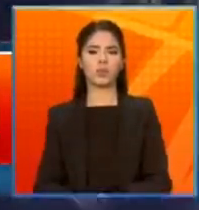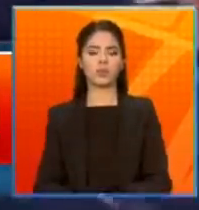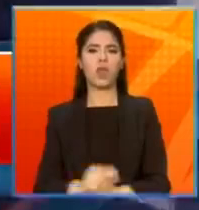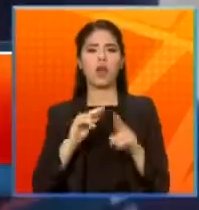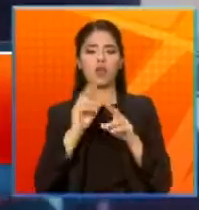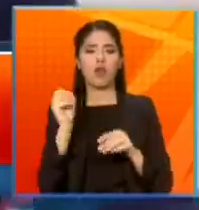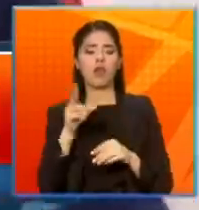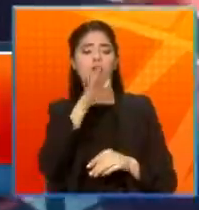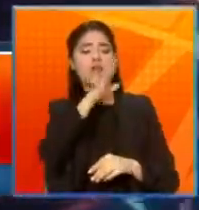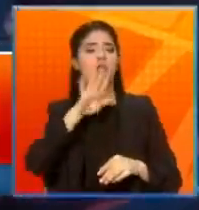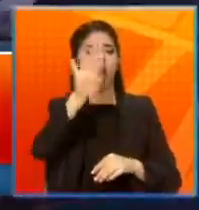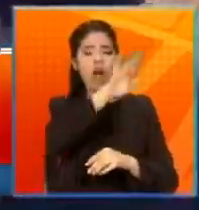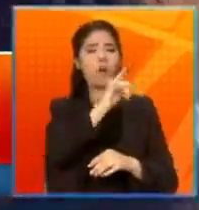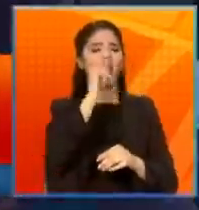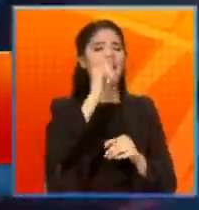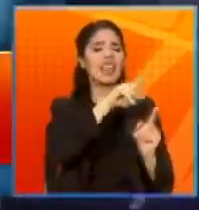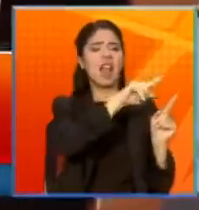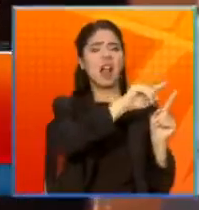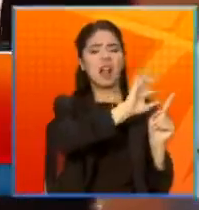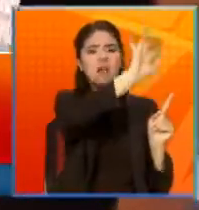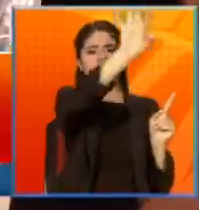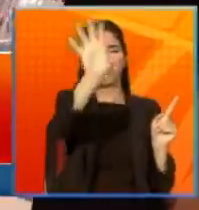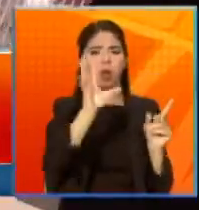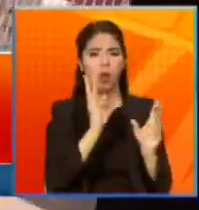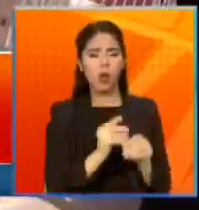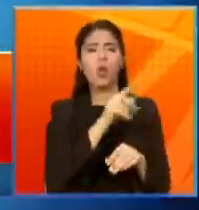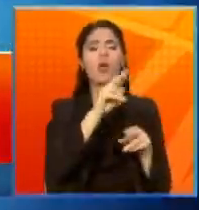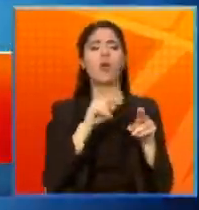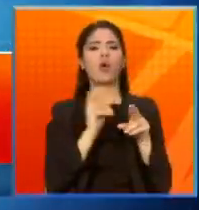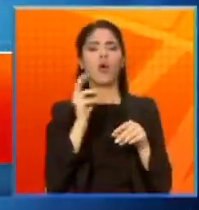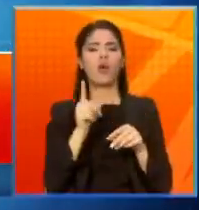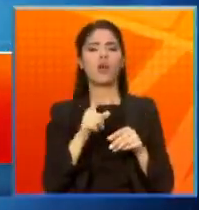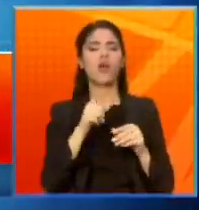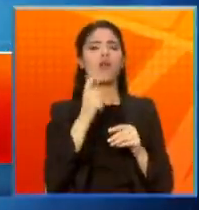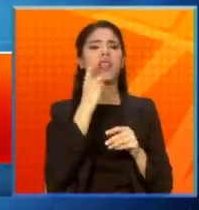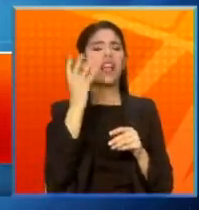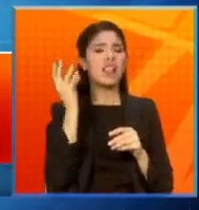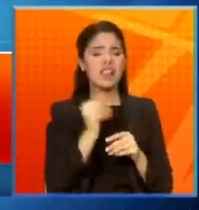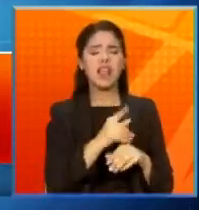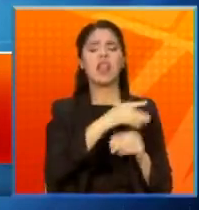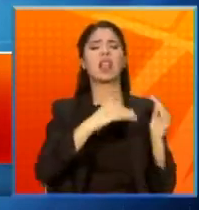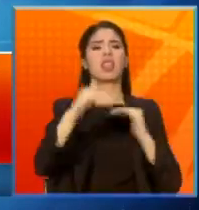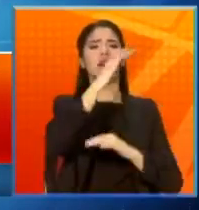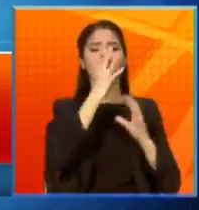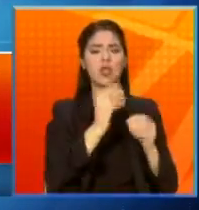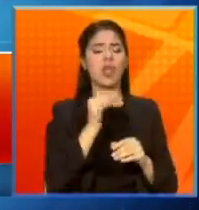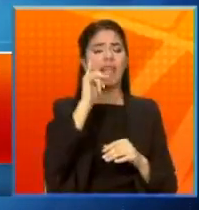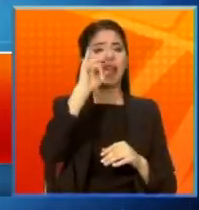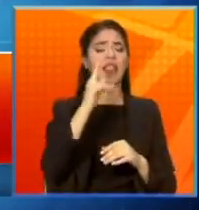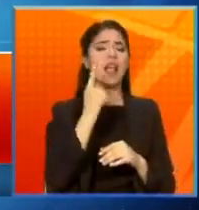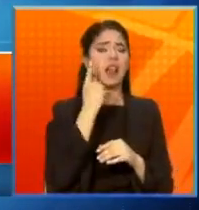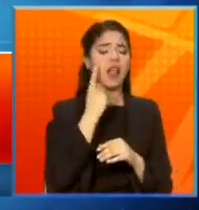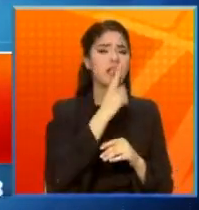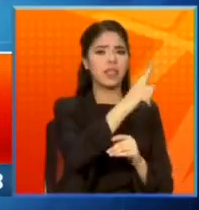Virüs Avrupa'ya ise İtalya üzerinden yayılıyor. Ülkedeki ölü ve vaka sayısı hala artarken İtalyan yetkililer sadece